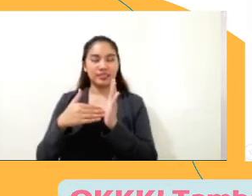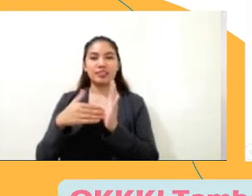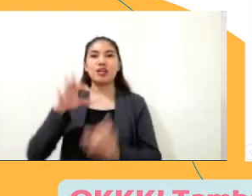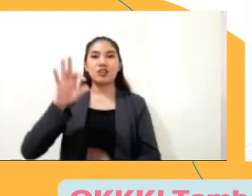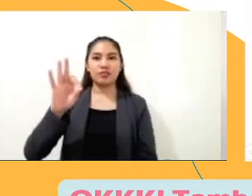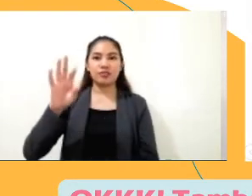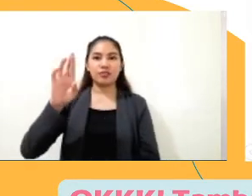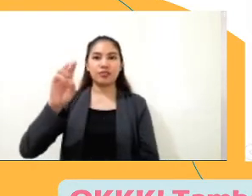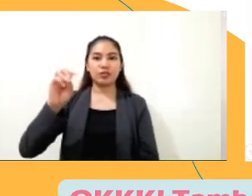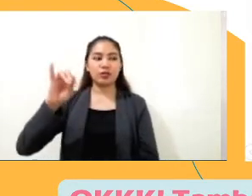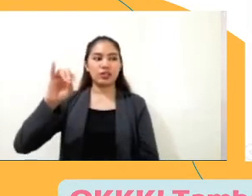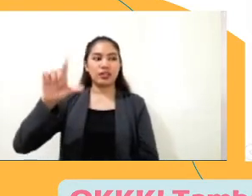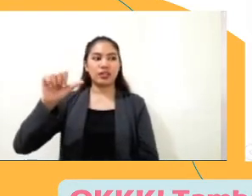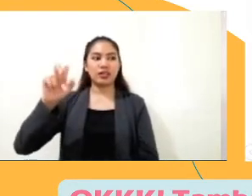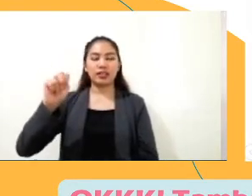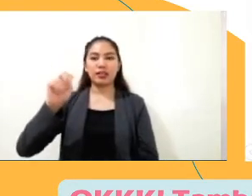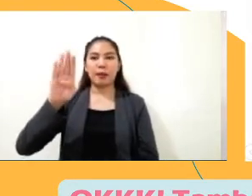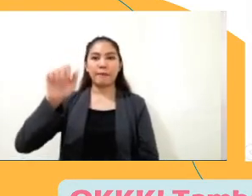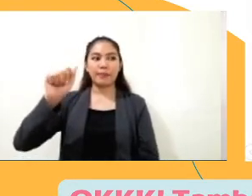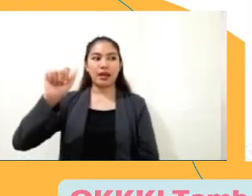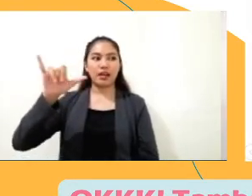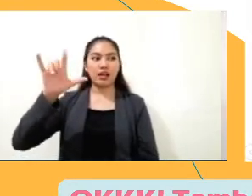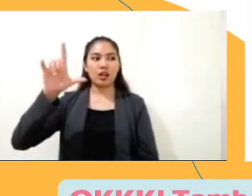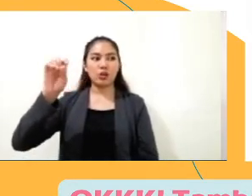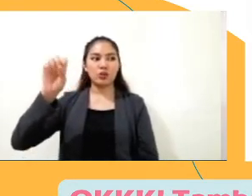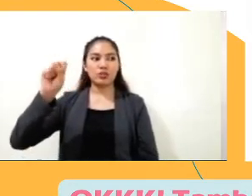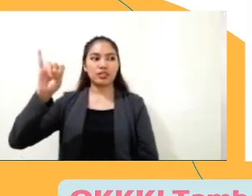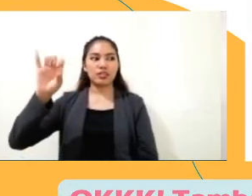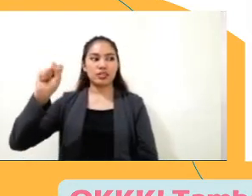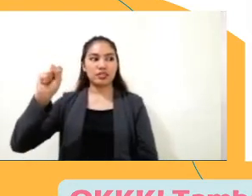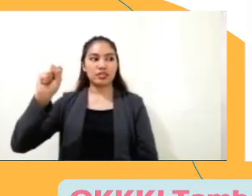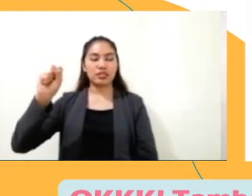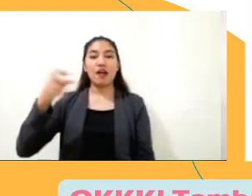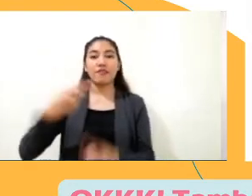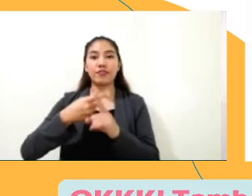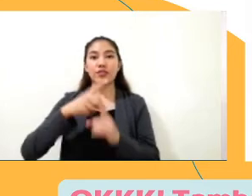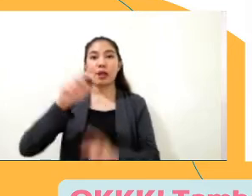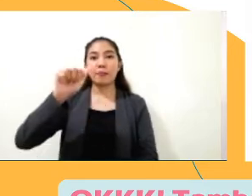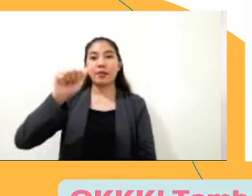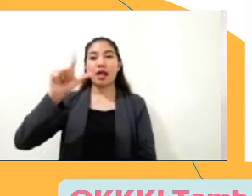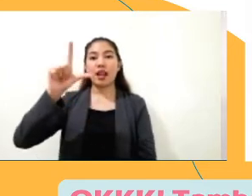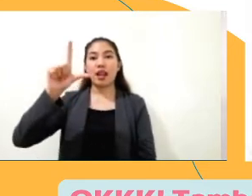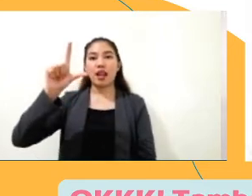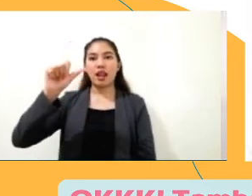Sandy Valmoria mula sa Alae National High School.